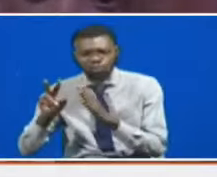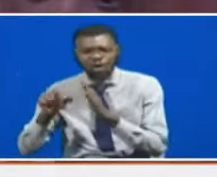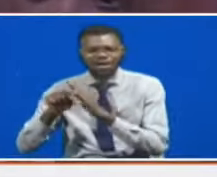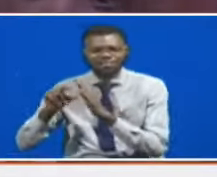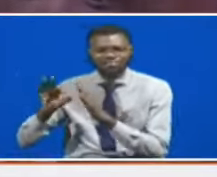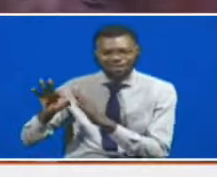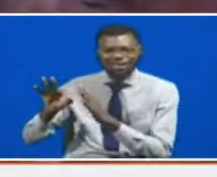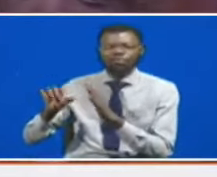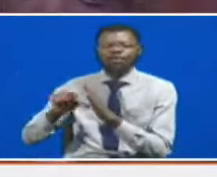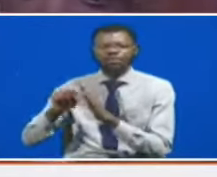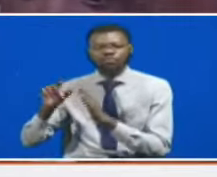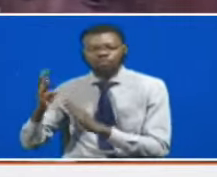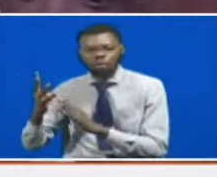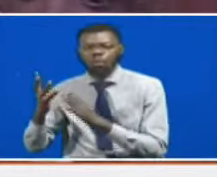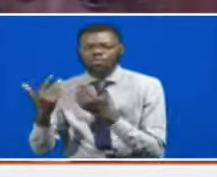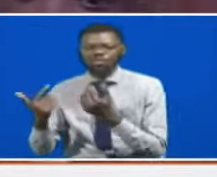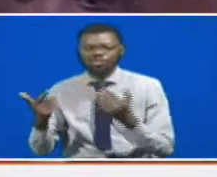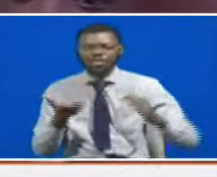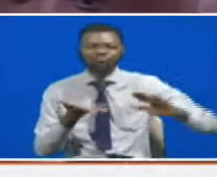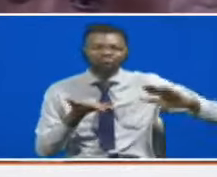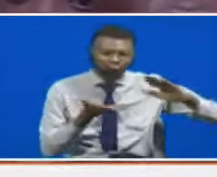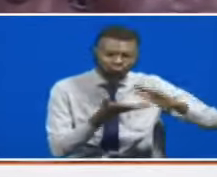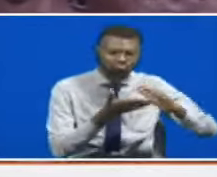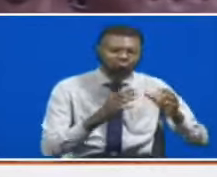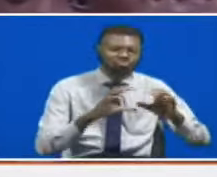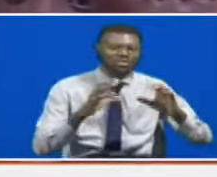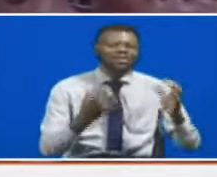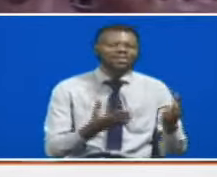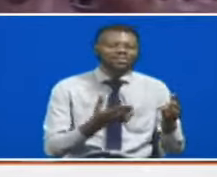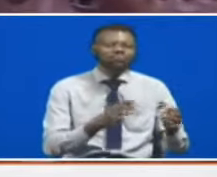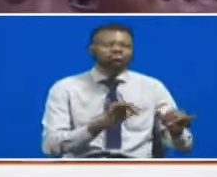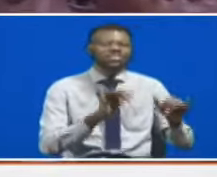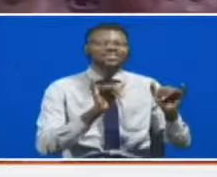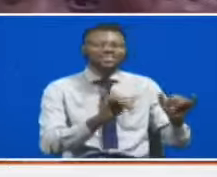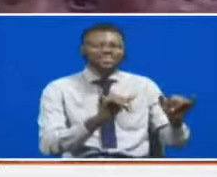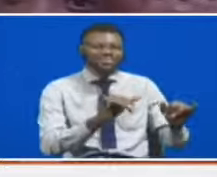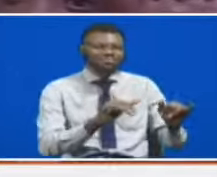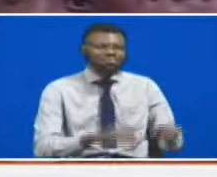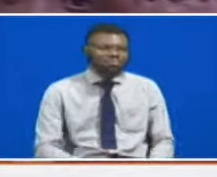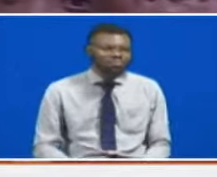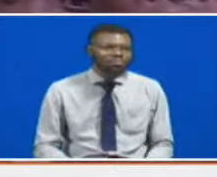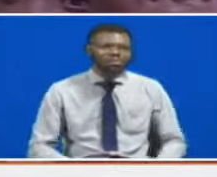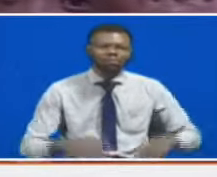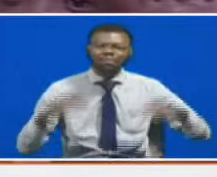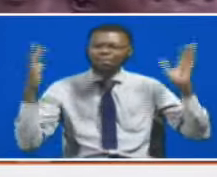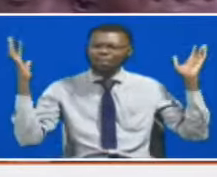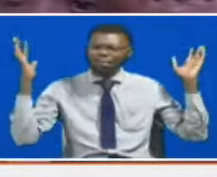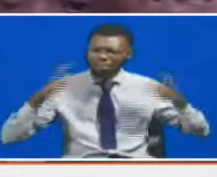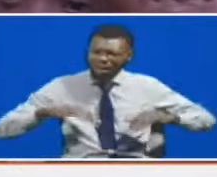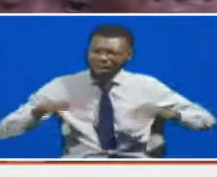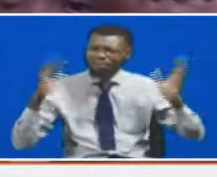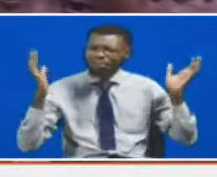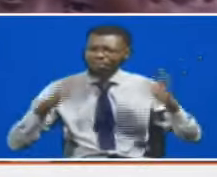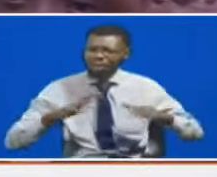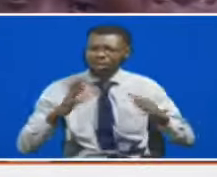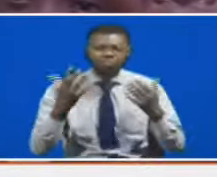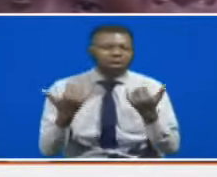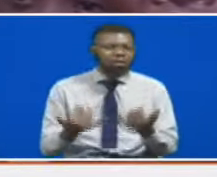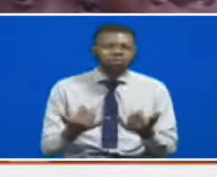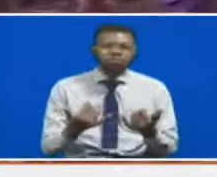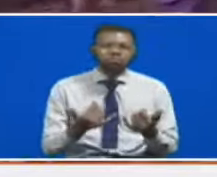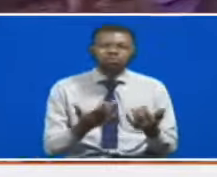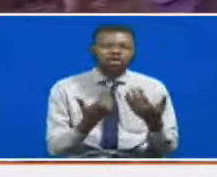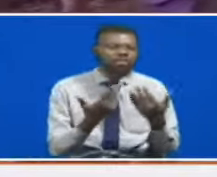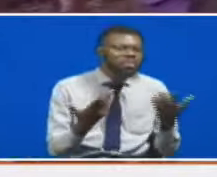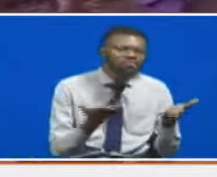kwa sababu vifaa vyao huwa vinabaki darasani. Hivyo vifaa, kwa sababu ya mvua nyingi, hatujaweza